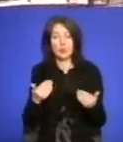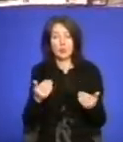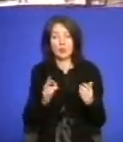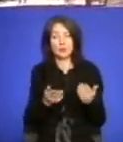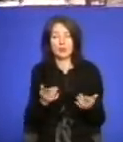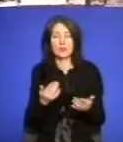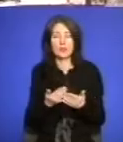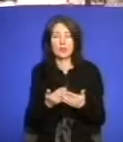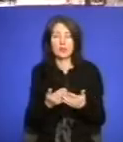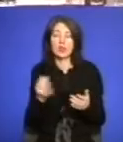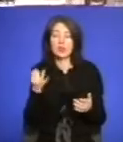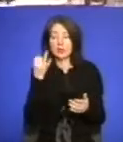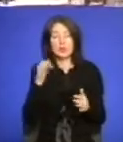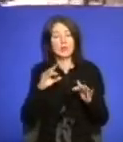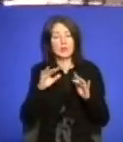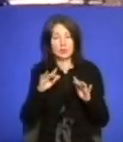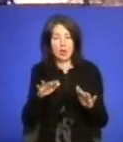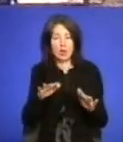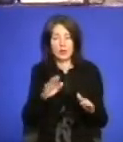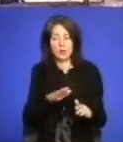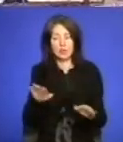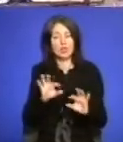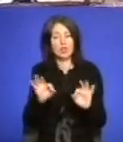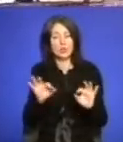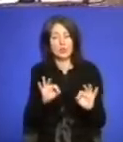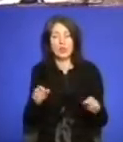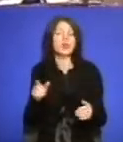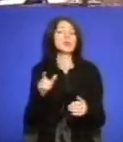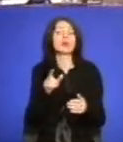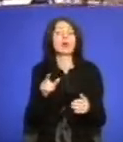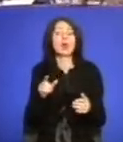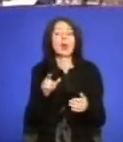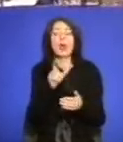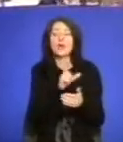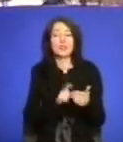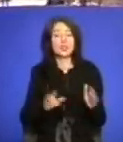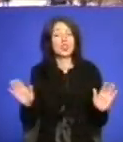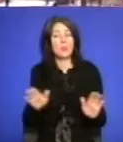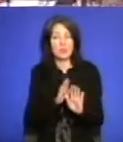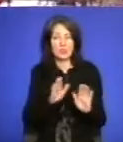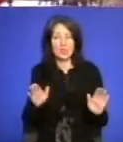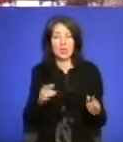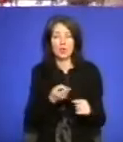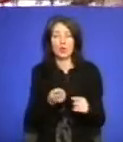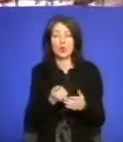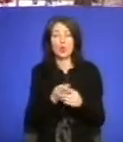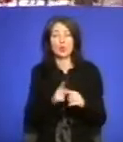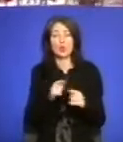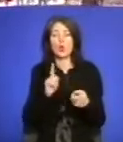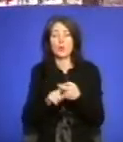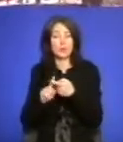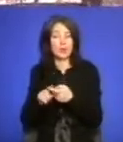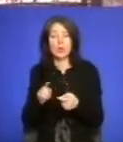якісь там цікаві страви Діти розповідають вірші пісні співай До речі до цього залишається не тільки вчителі а й